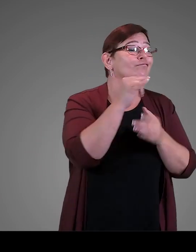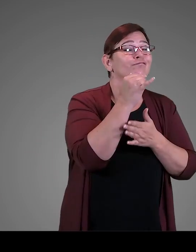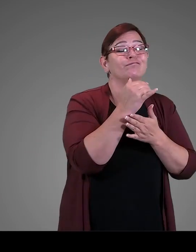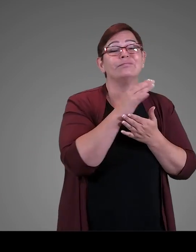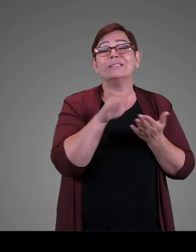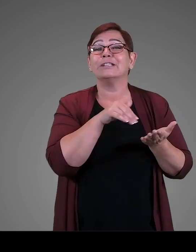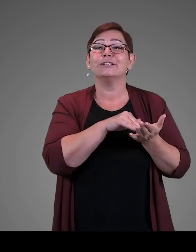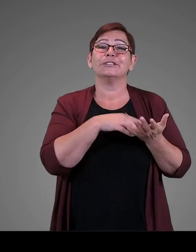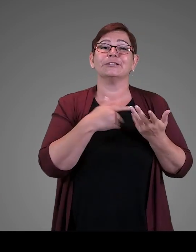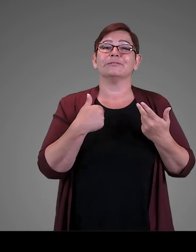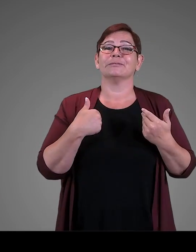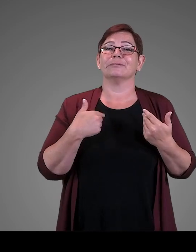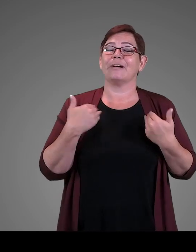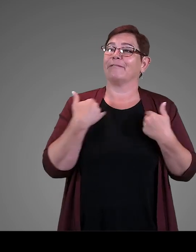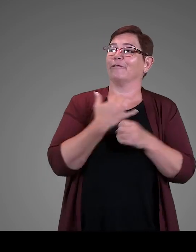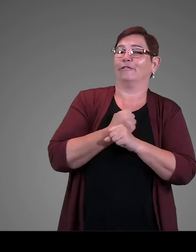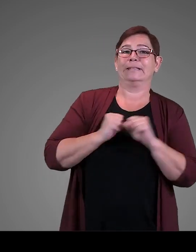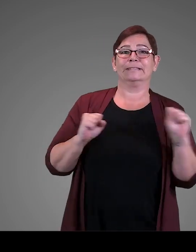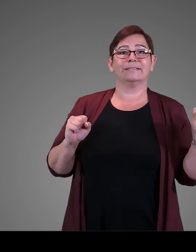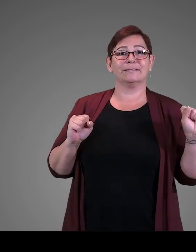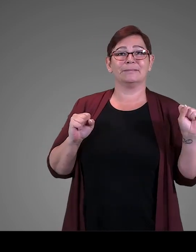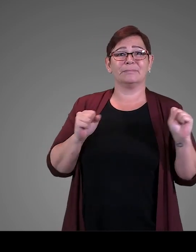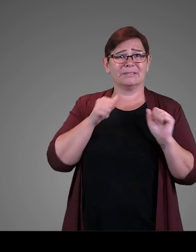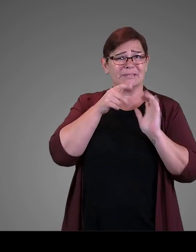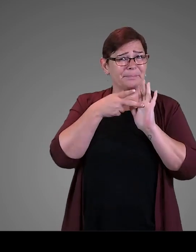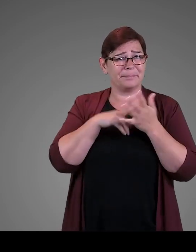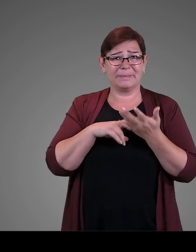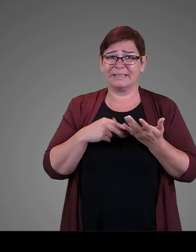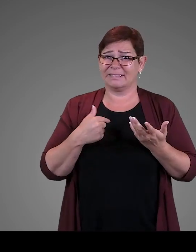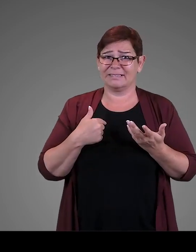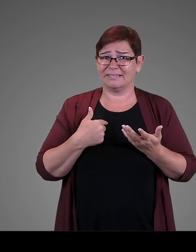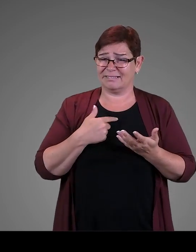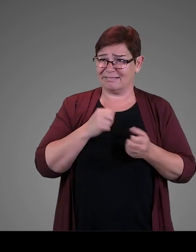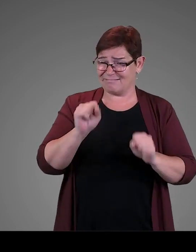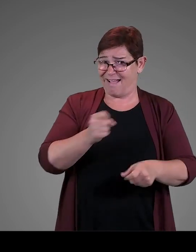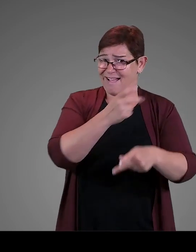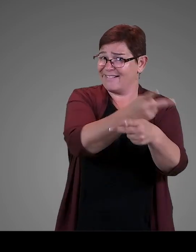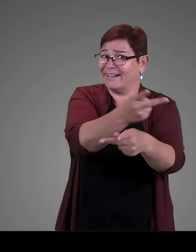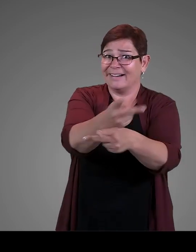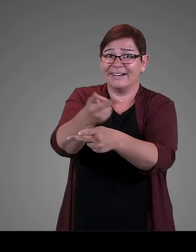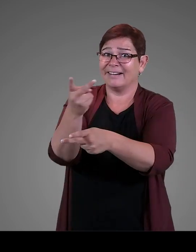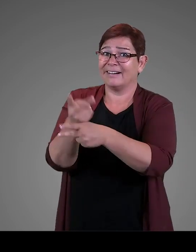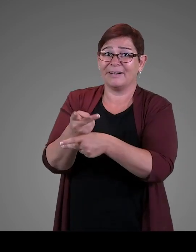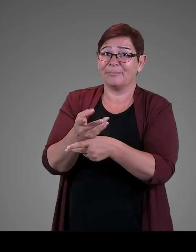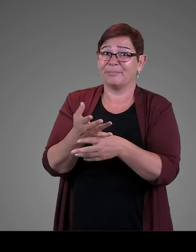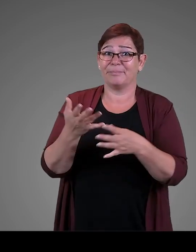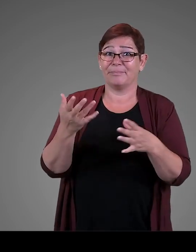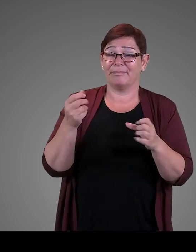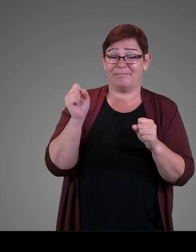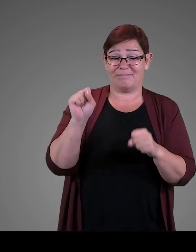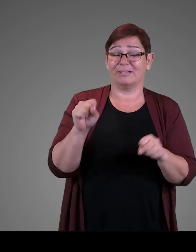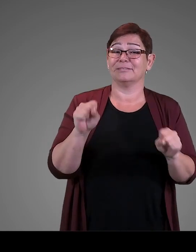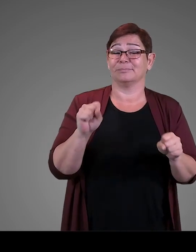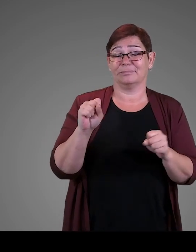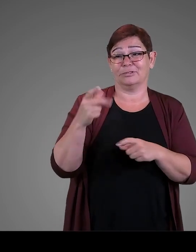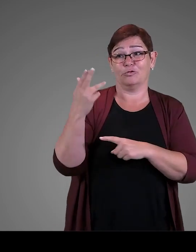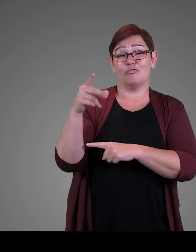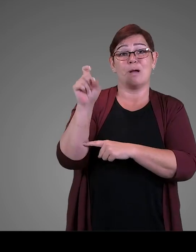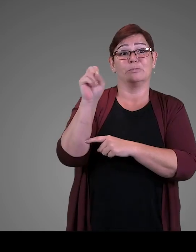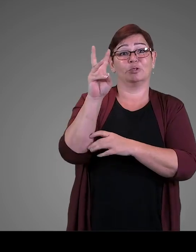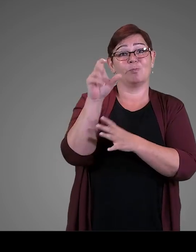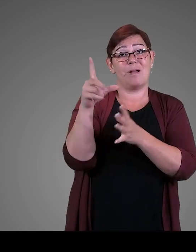qu'on va la garder. Elle va peut-être disparaître dans une lame de fond qui va